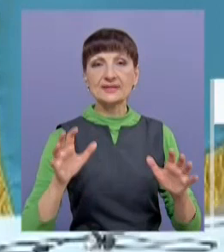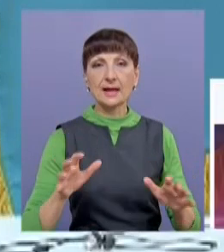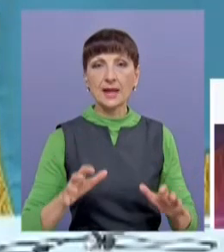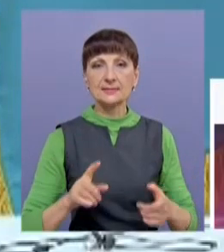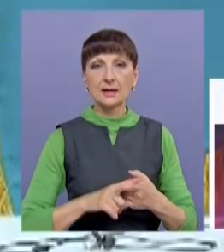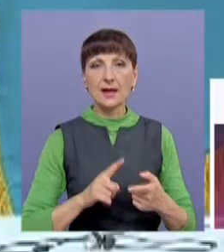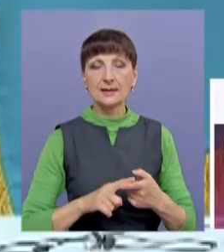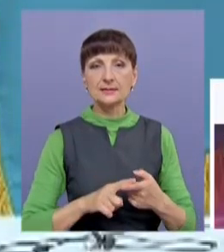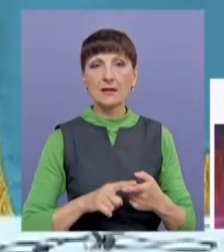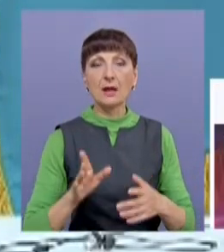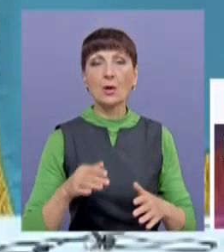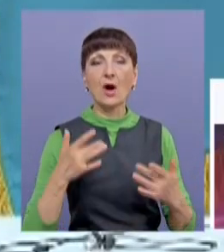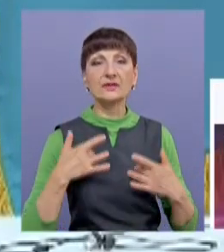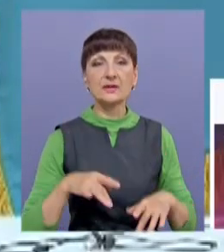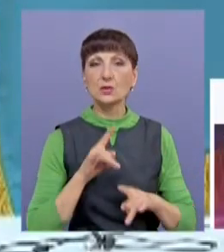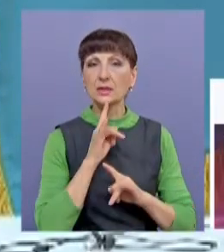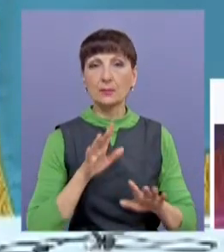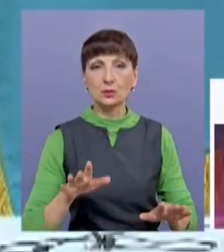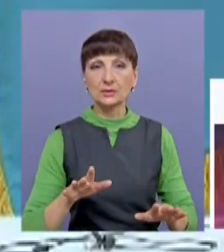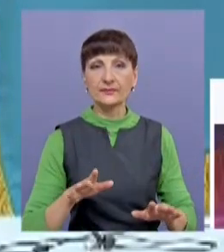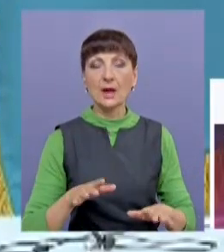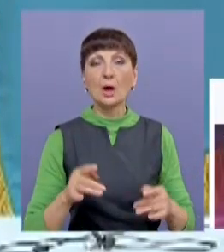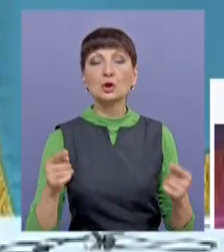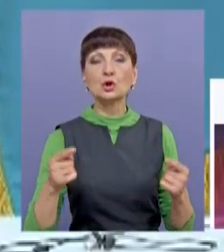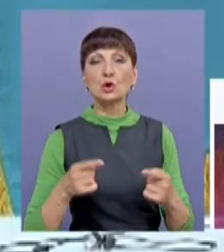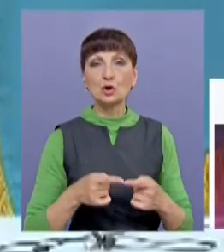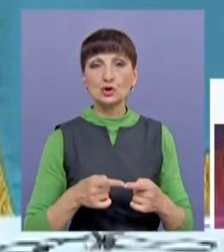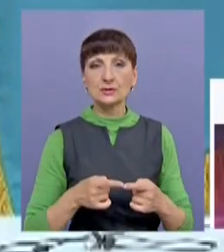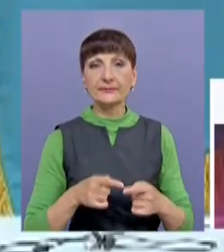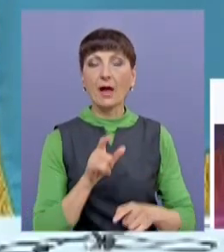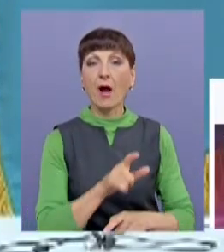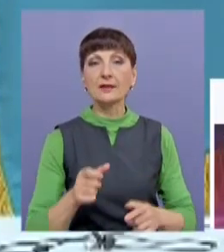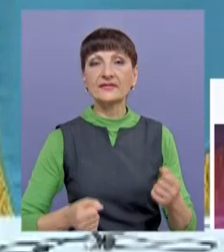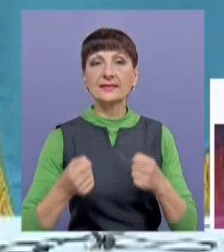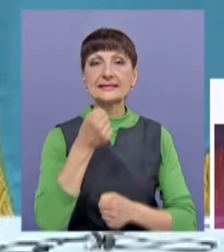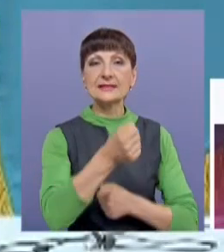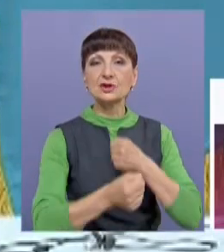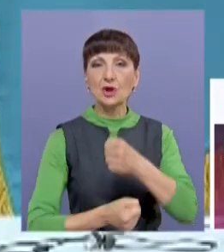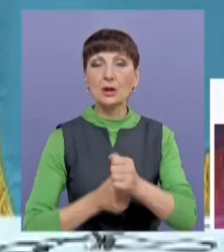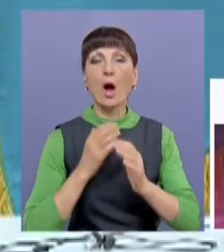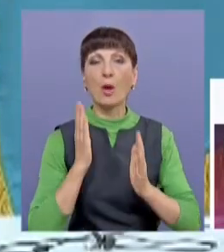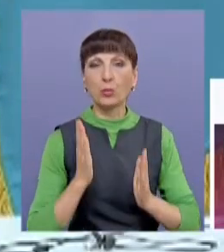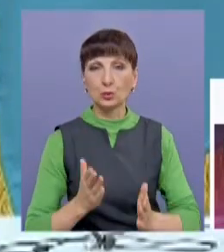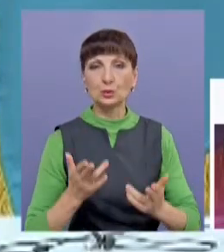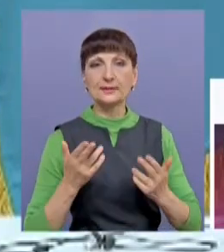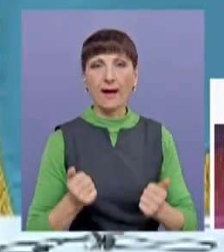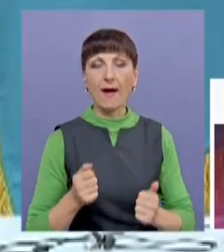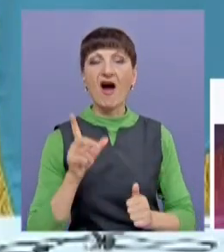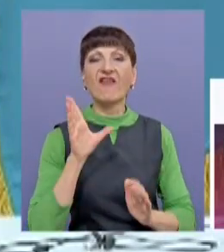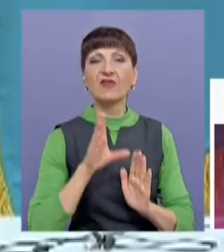оно не уходит в отставку. Тем не менее, точные кадровые назначения будут произведены. В том